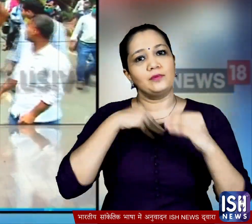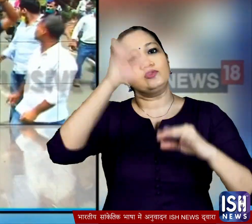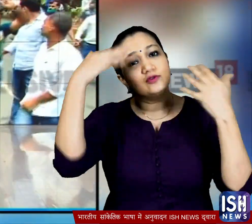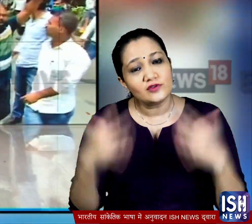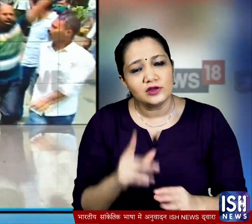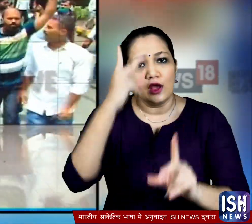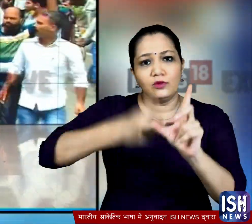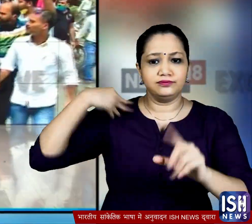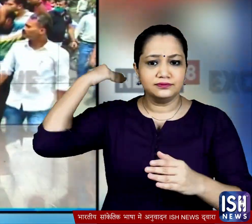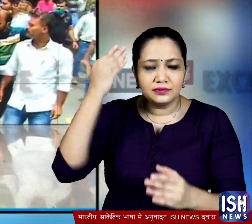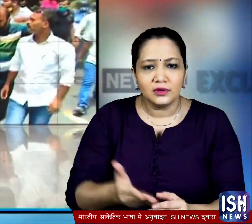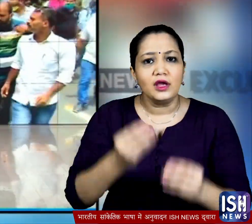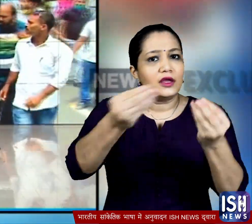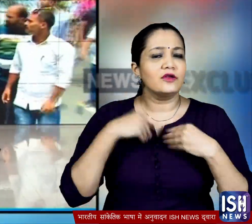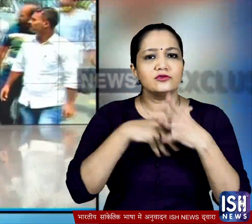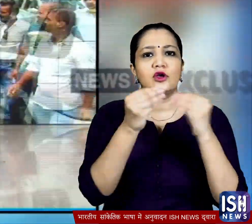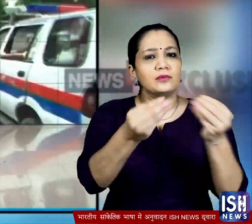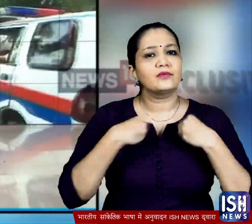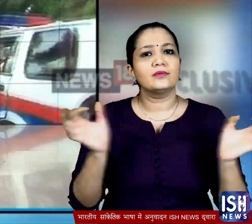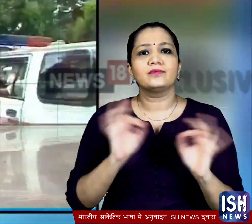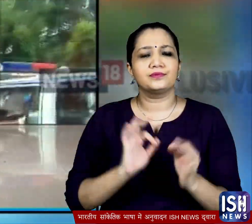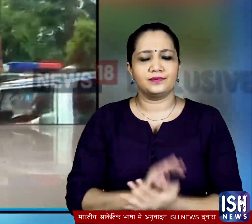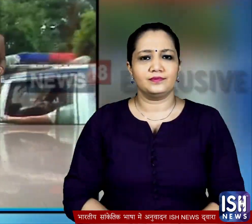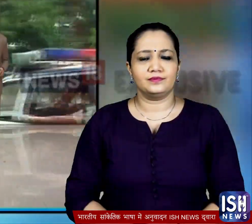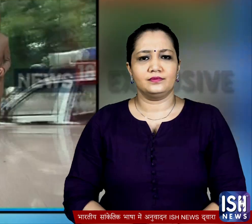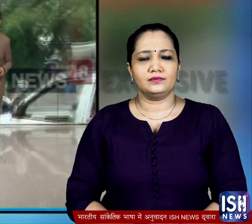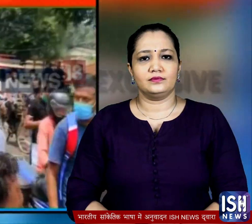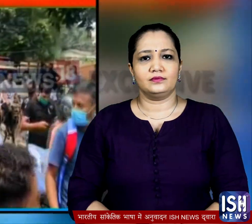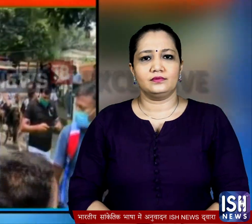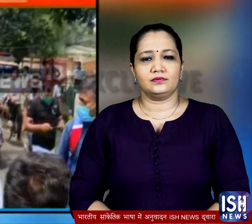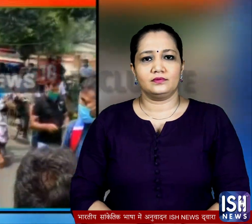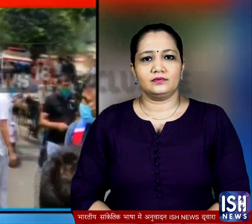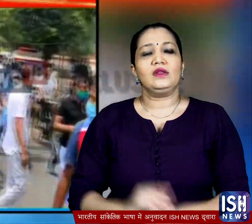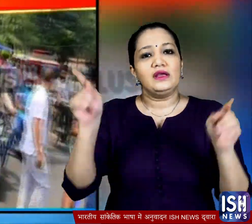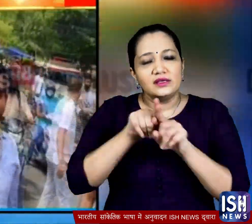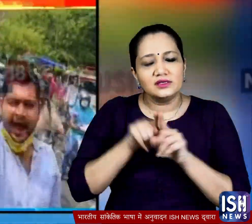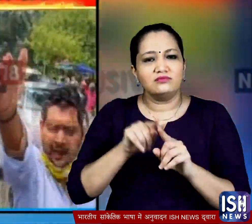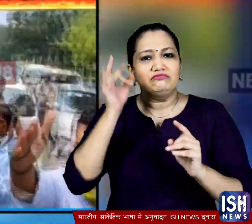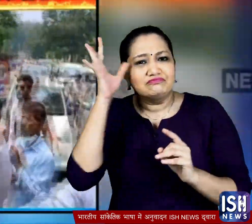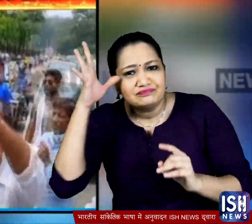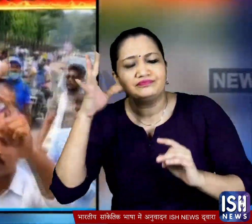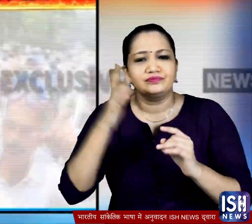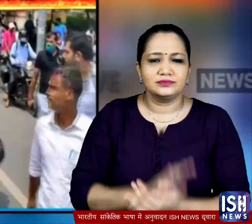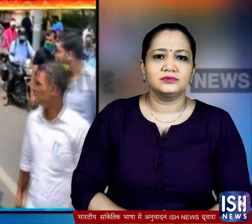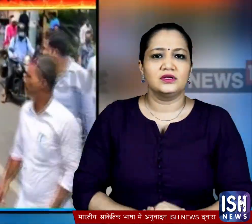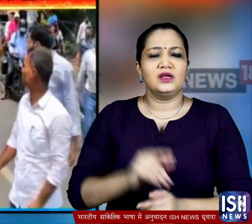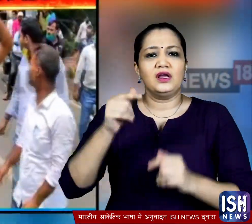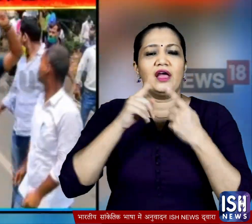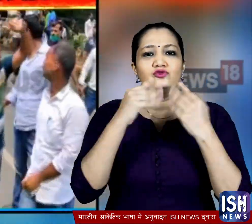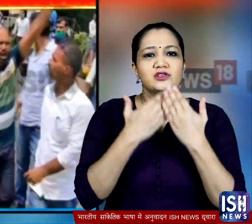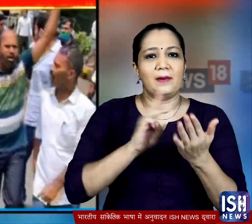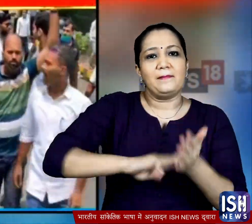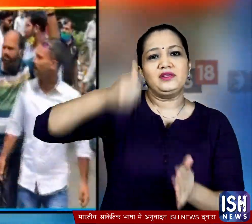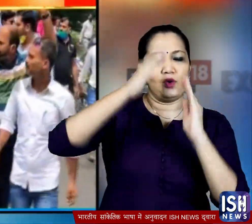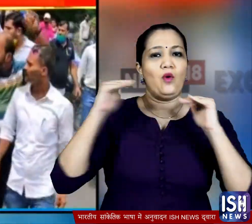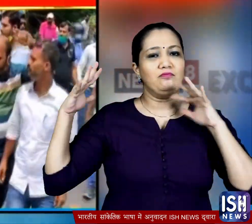नियुक्ति हुई थी, लेकिन 2 साल बीत जाने के बावजूद उन्हें अब तक नौकरी नहीं मिली। और इसी बात पर नाराजगी जताते हुए उन्होंने जब